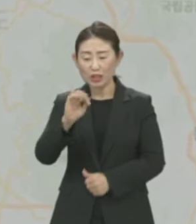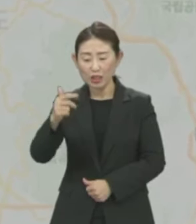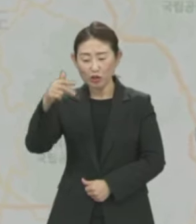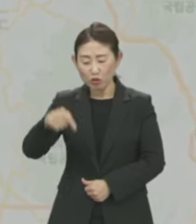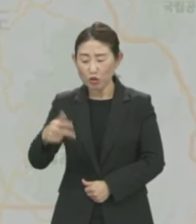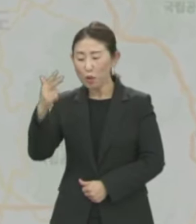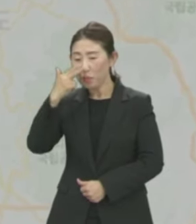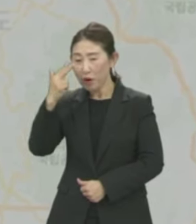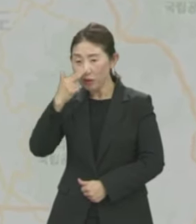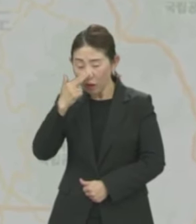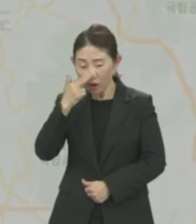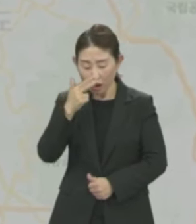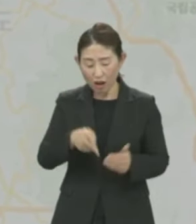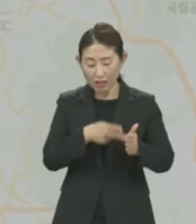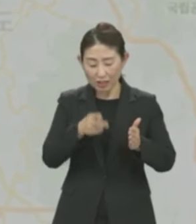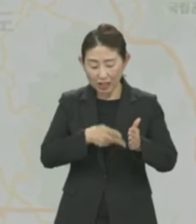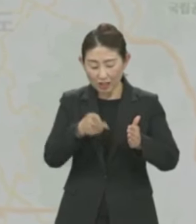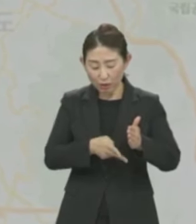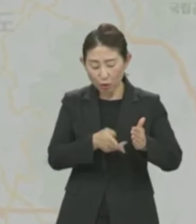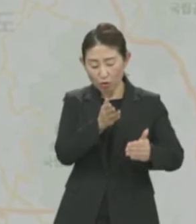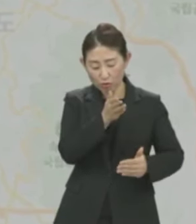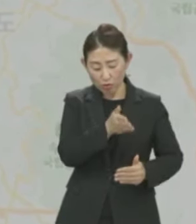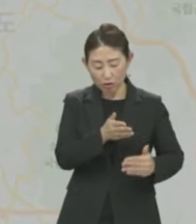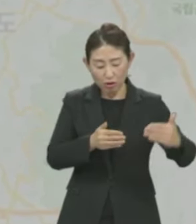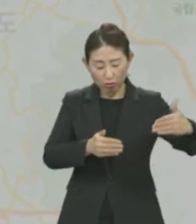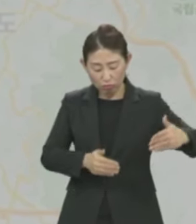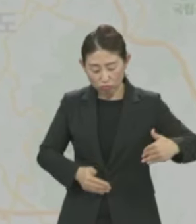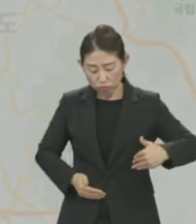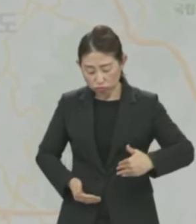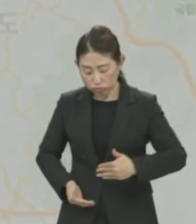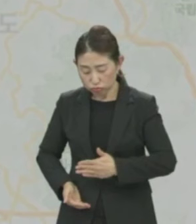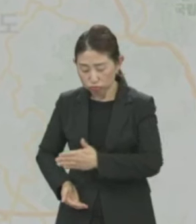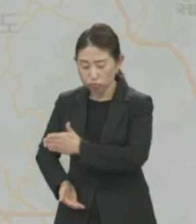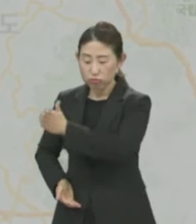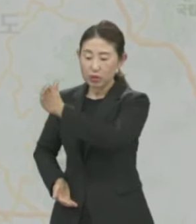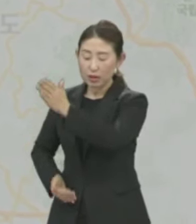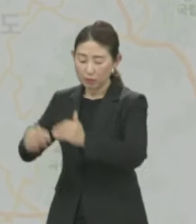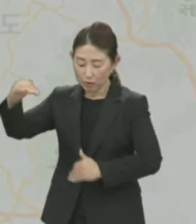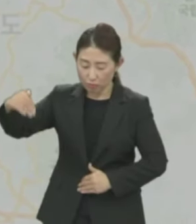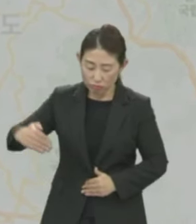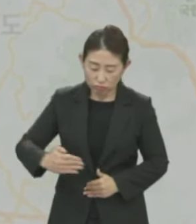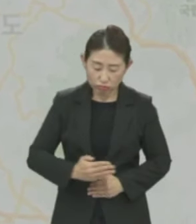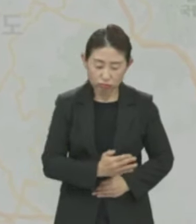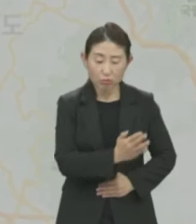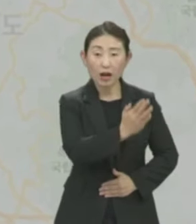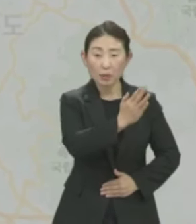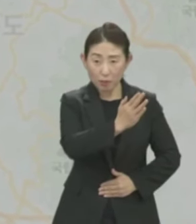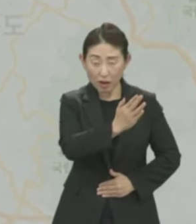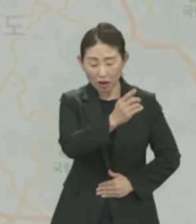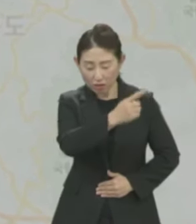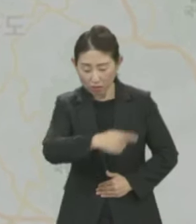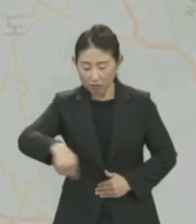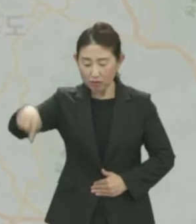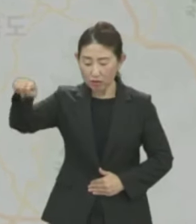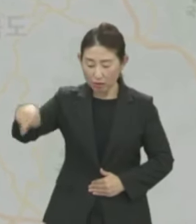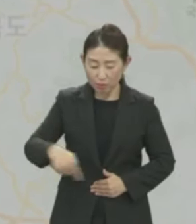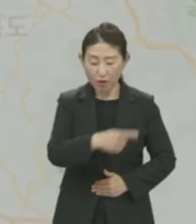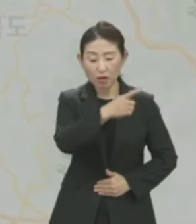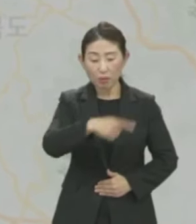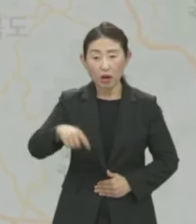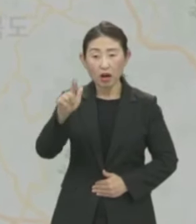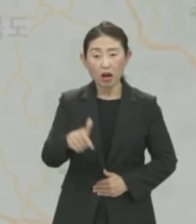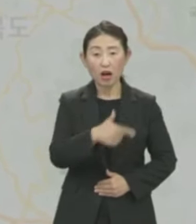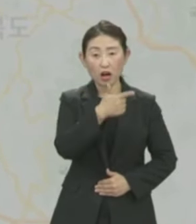11개 역을 타원형으로 순환하는 노선으로 도시간 특급 열차인 ITX 마음이 시계 방향과 반시계